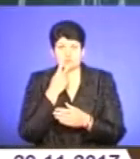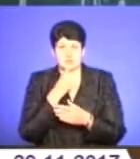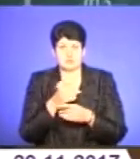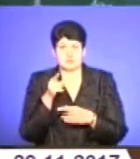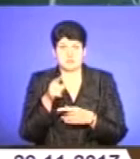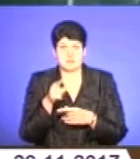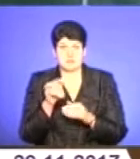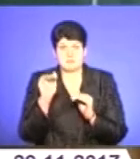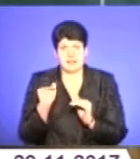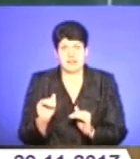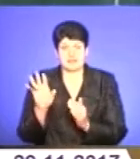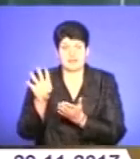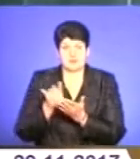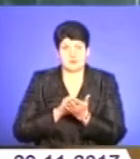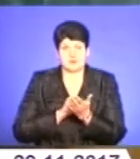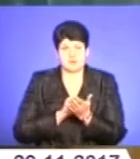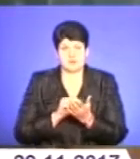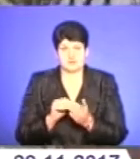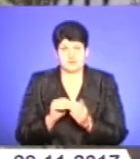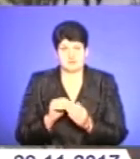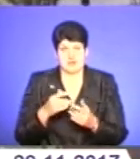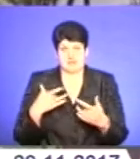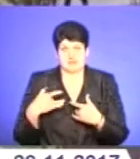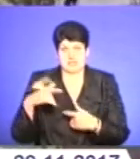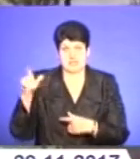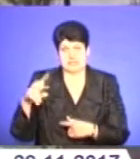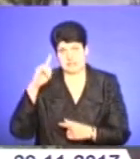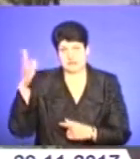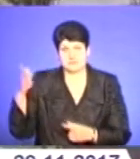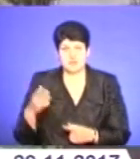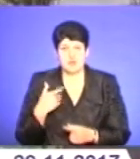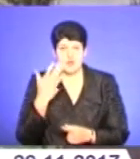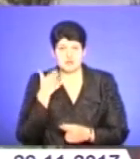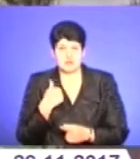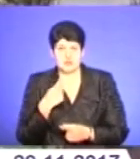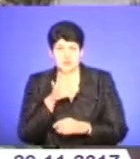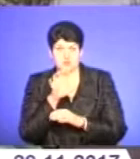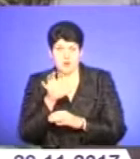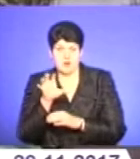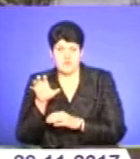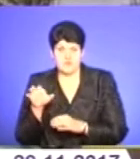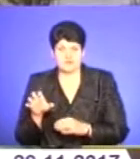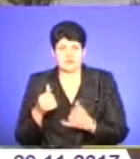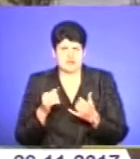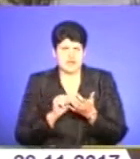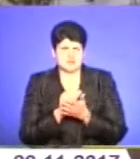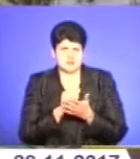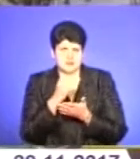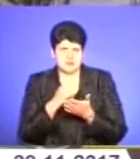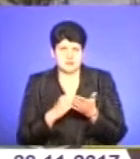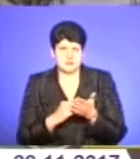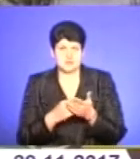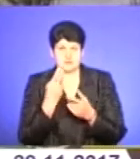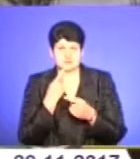очима маленька копія Айшварії Рай. Коли я фотографувала кадри для статті, то я ці